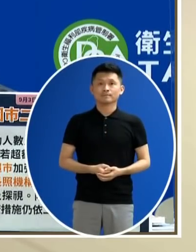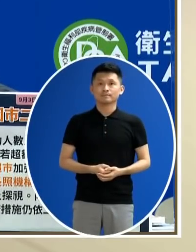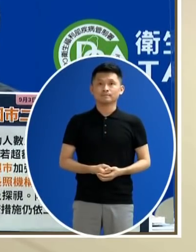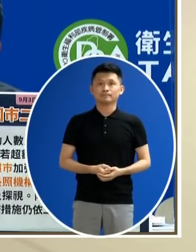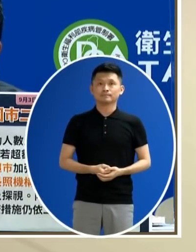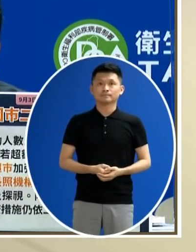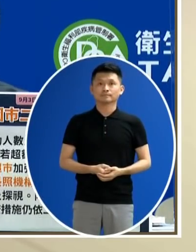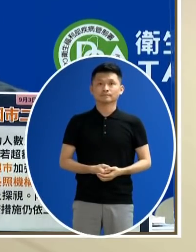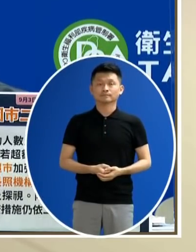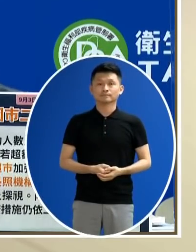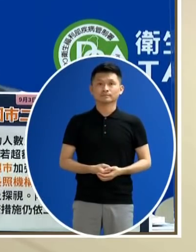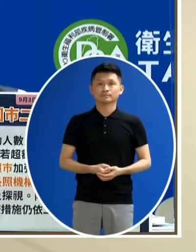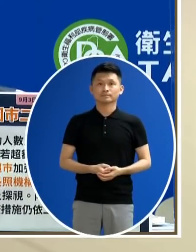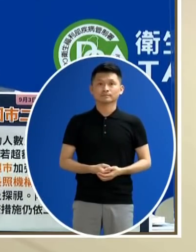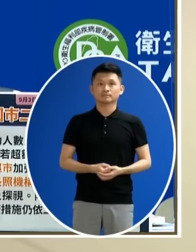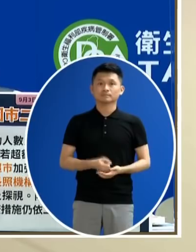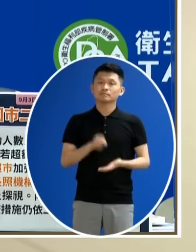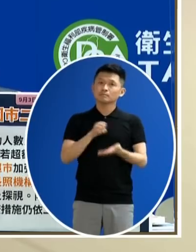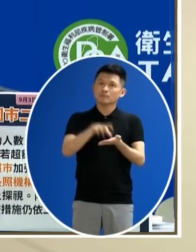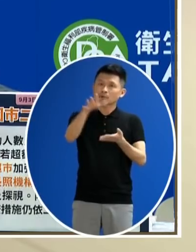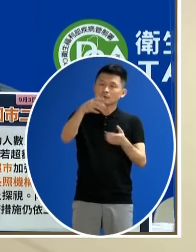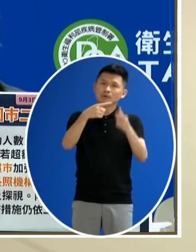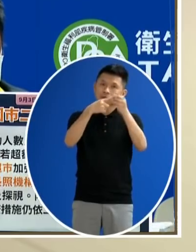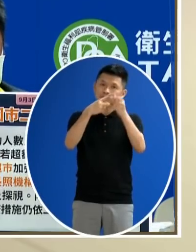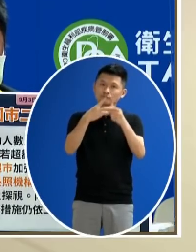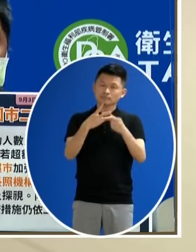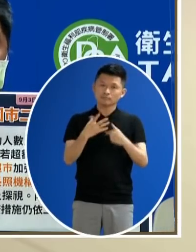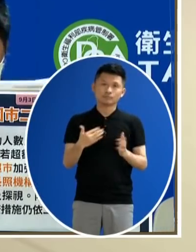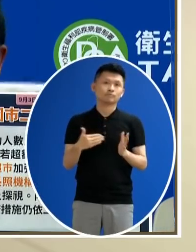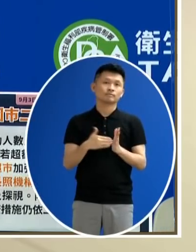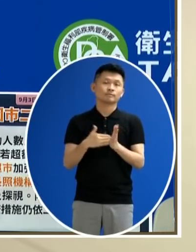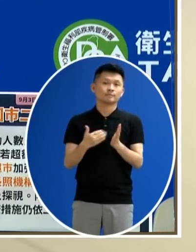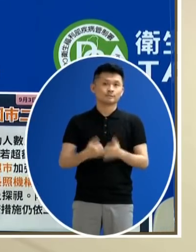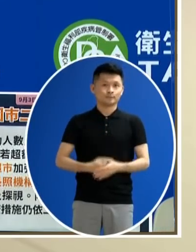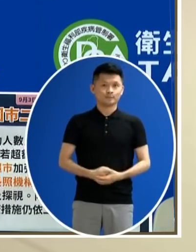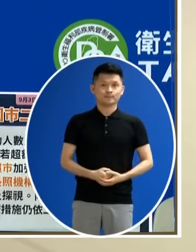啊。好，那好，那今天。